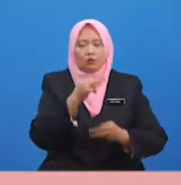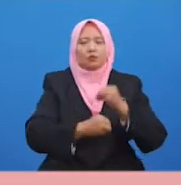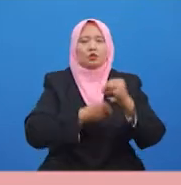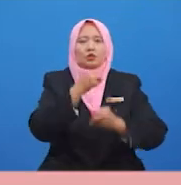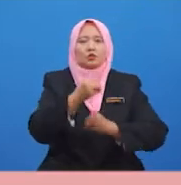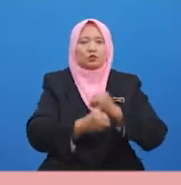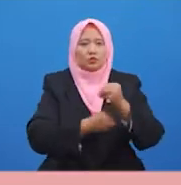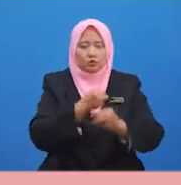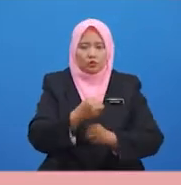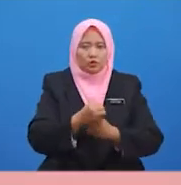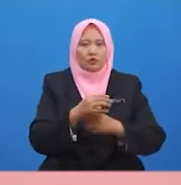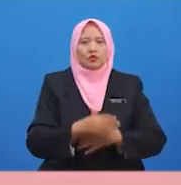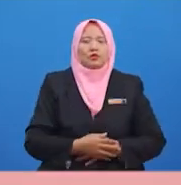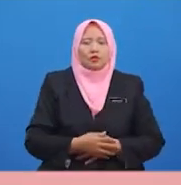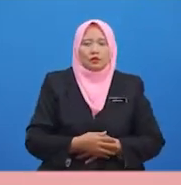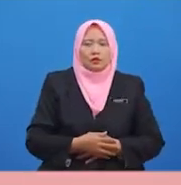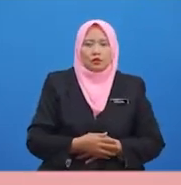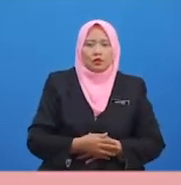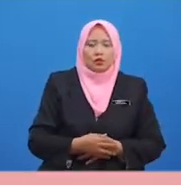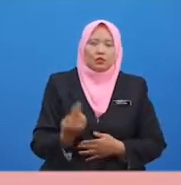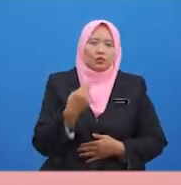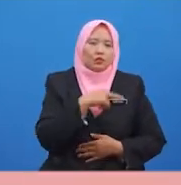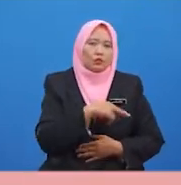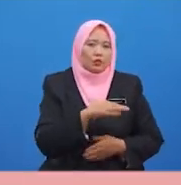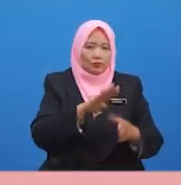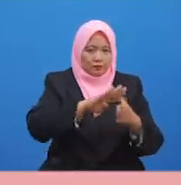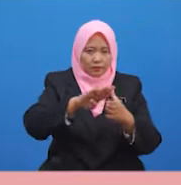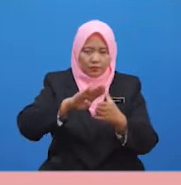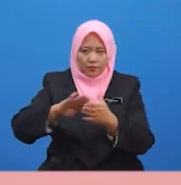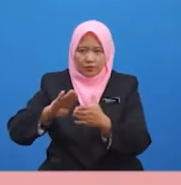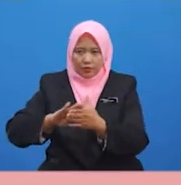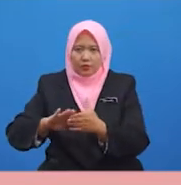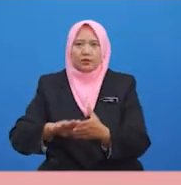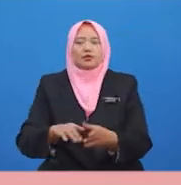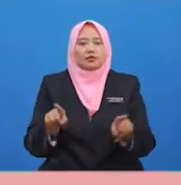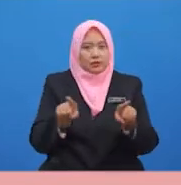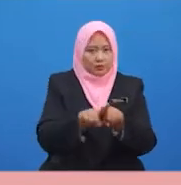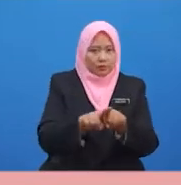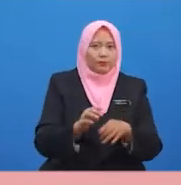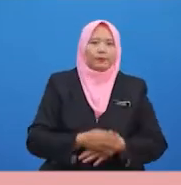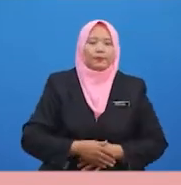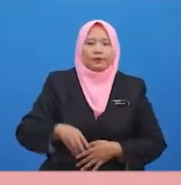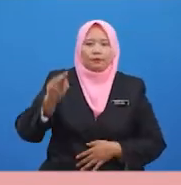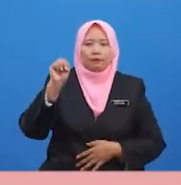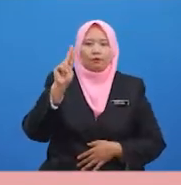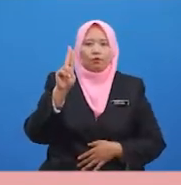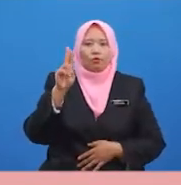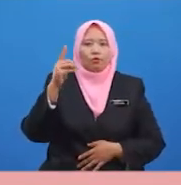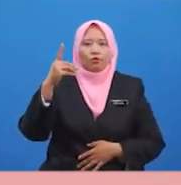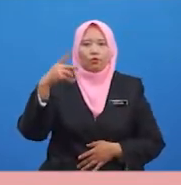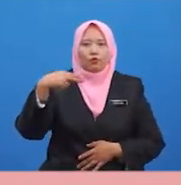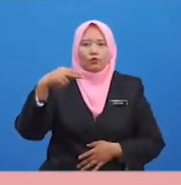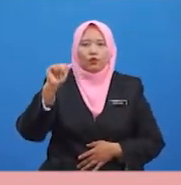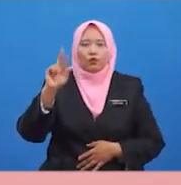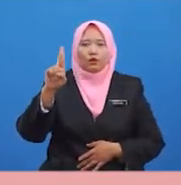dan keuntungannya dibahagi antara ahli syarikat. Sementara itu, mudharabah